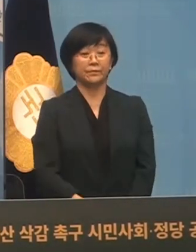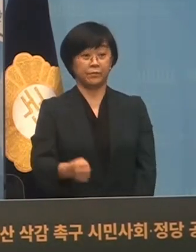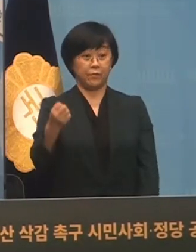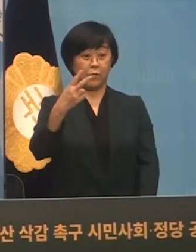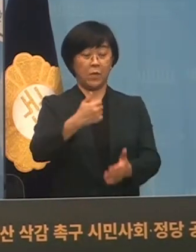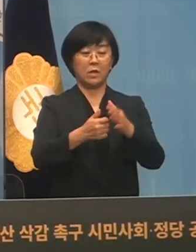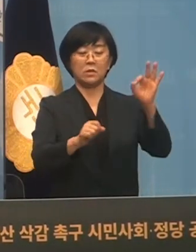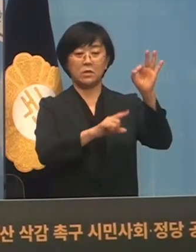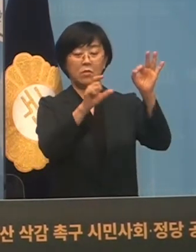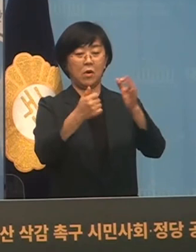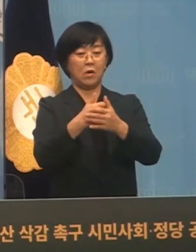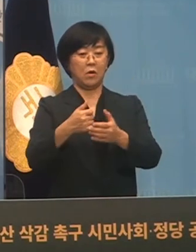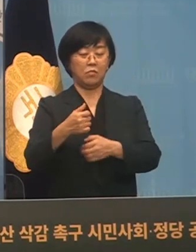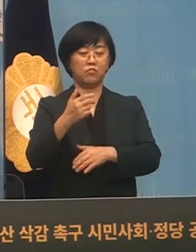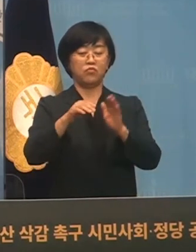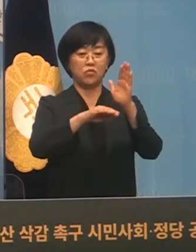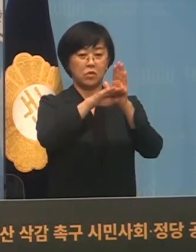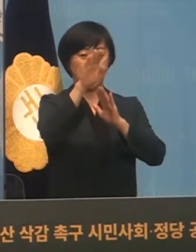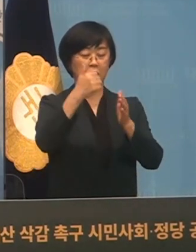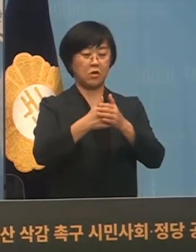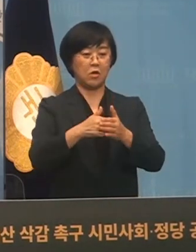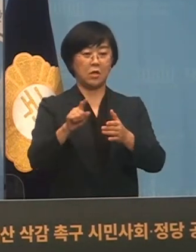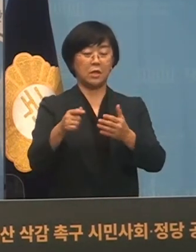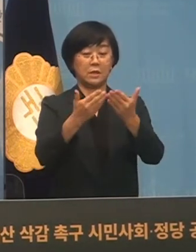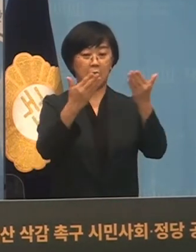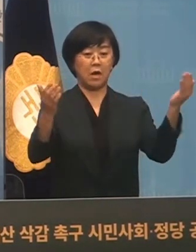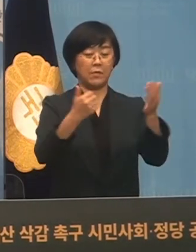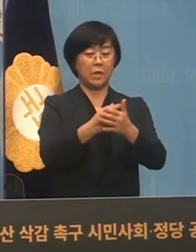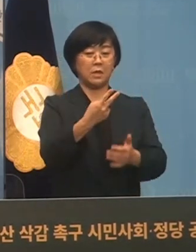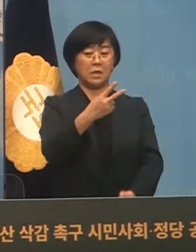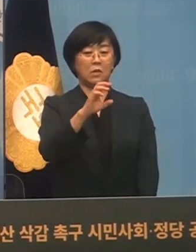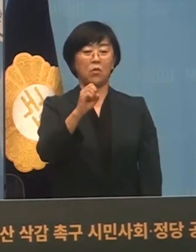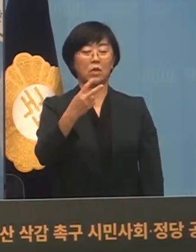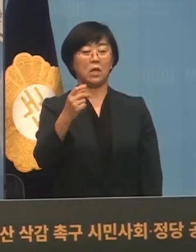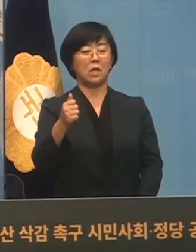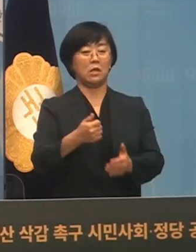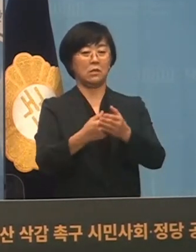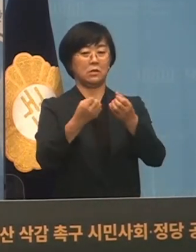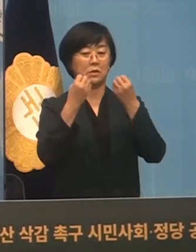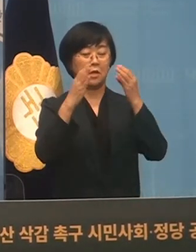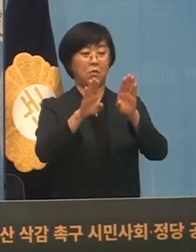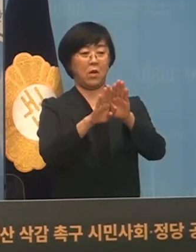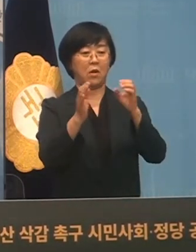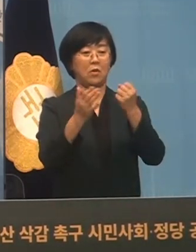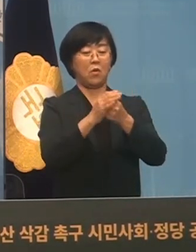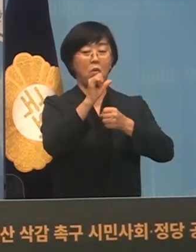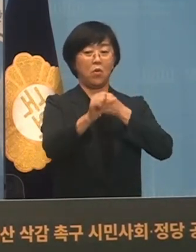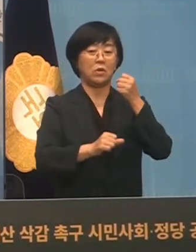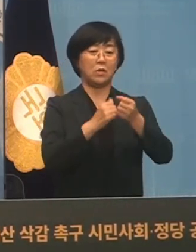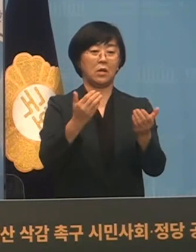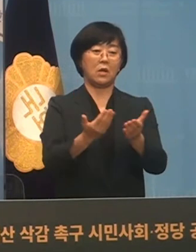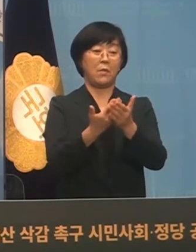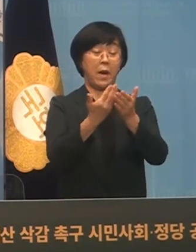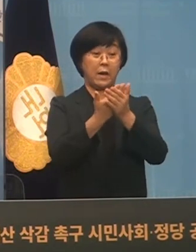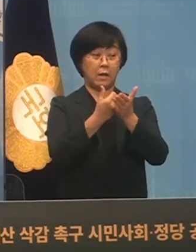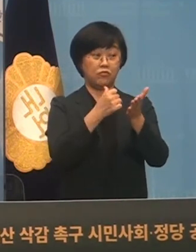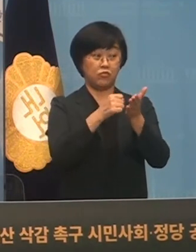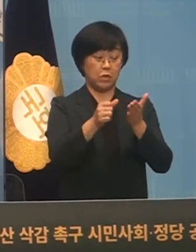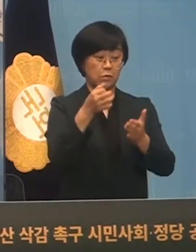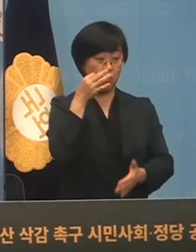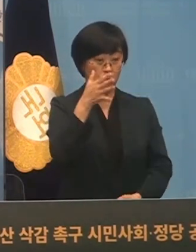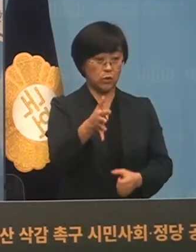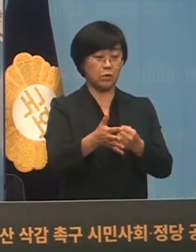또한 지난 10월 북한은 국방발전전람회 장위2022를 최초로 개최하고 5년간 개발한 최신 무기를